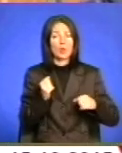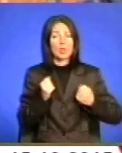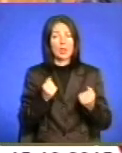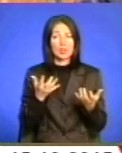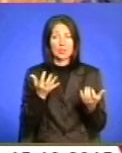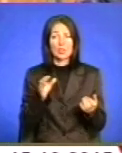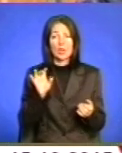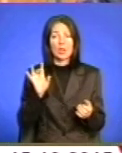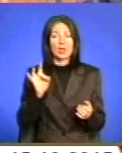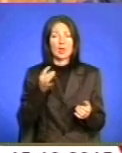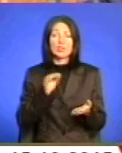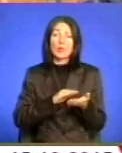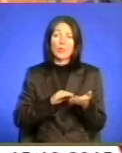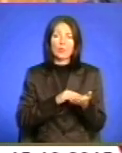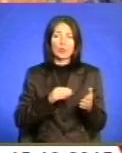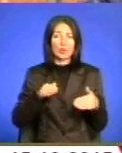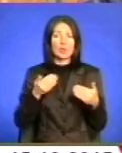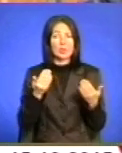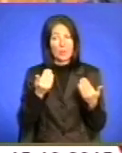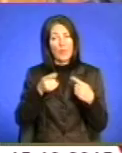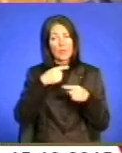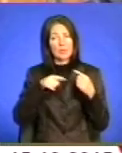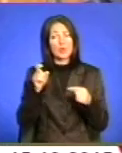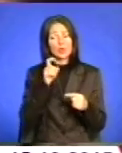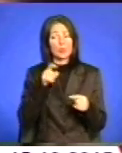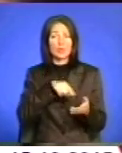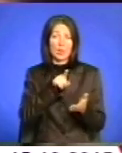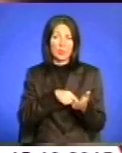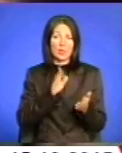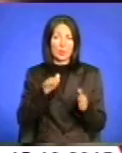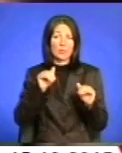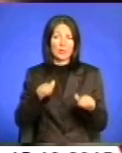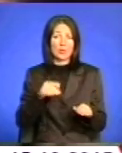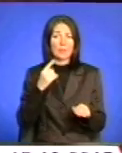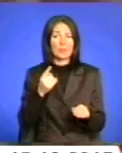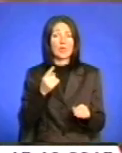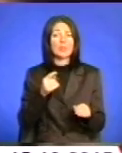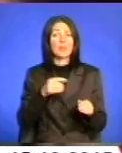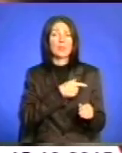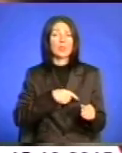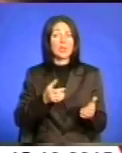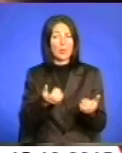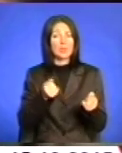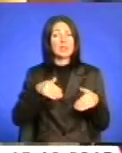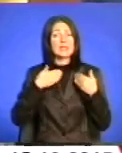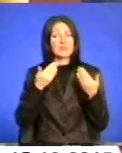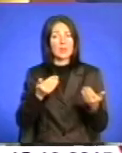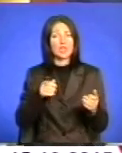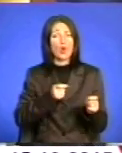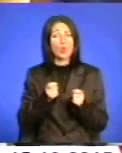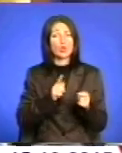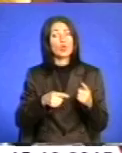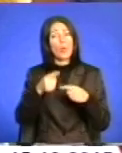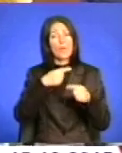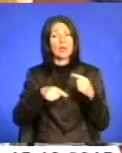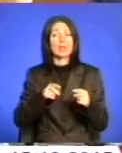наголошую, давайте повернемося до господарських питань і будемо їх вирішувати. Першим депутати прийняли звернення до уряду щодо повернення